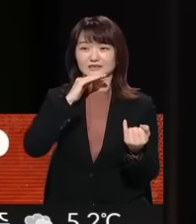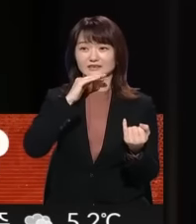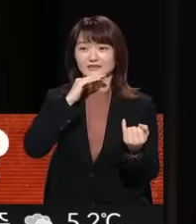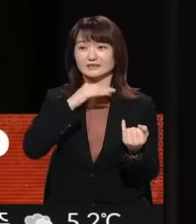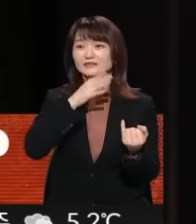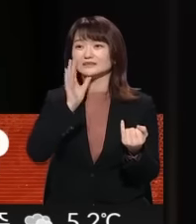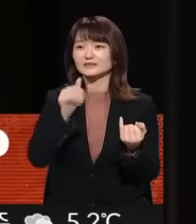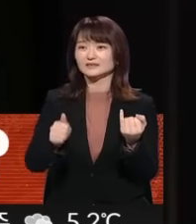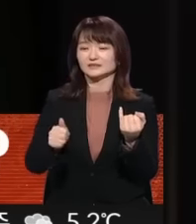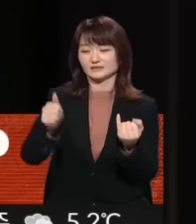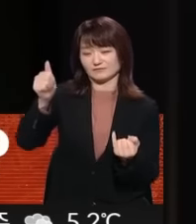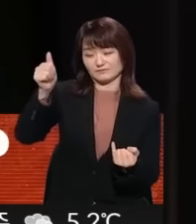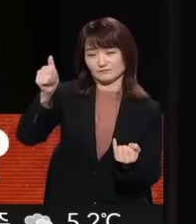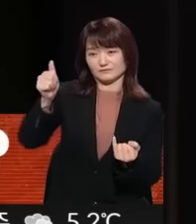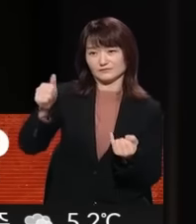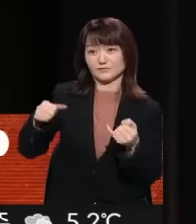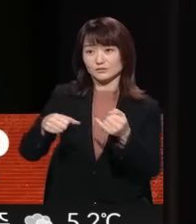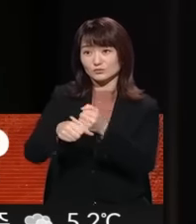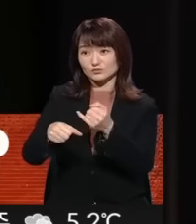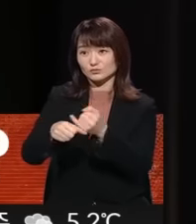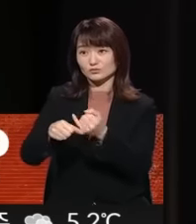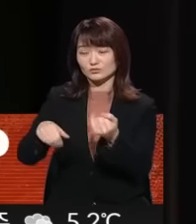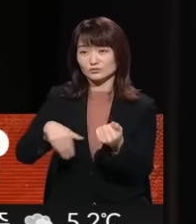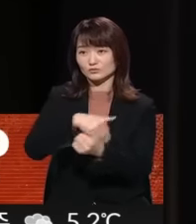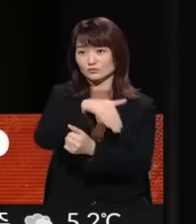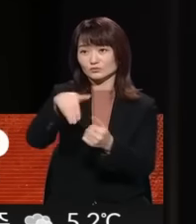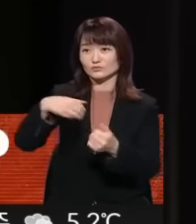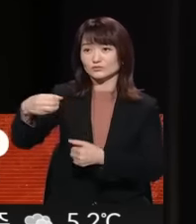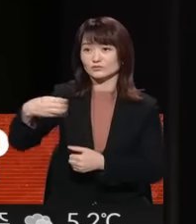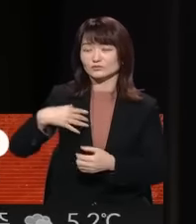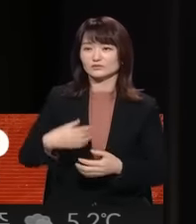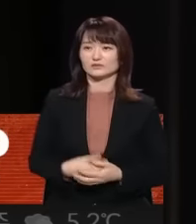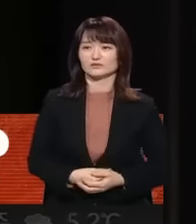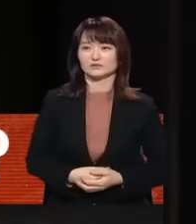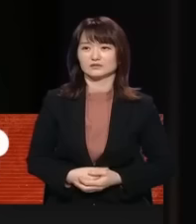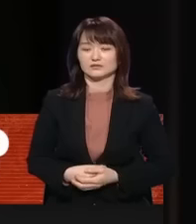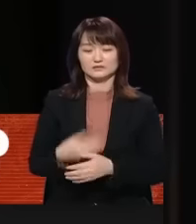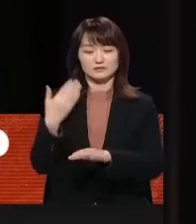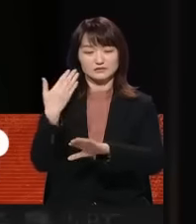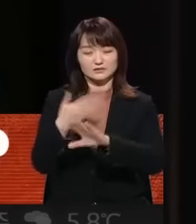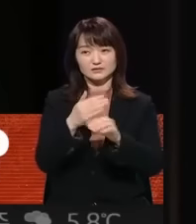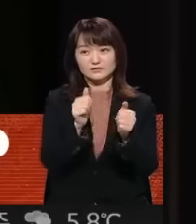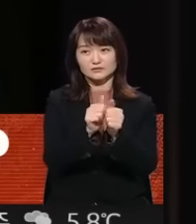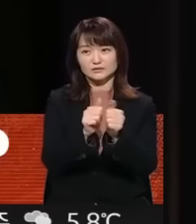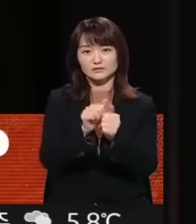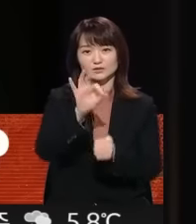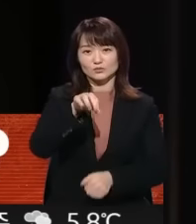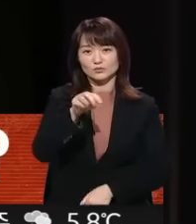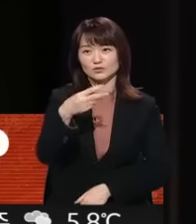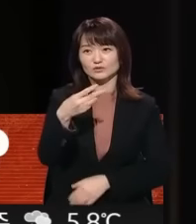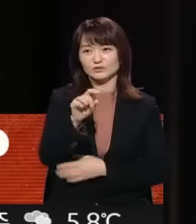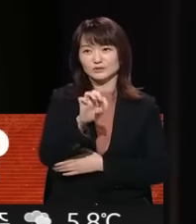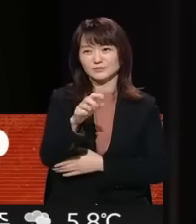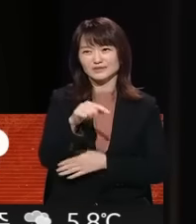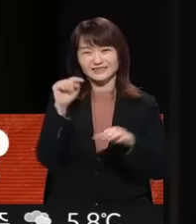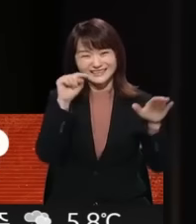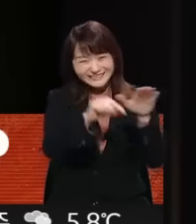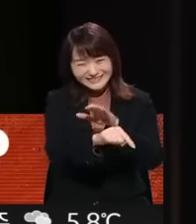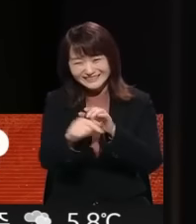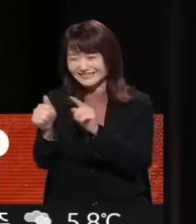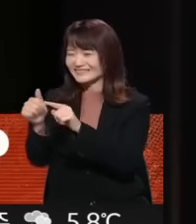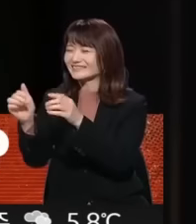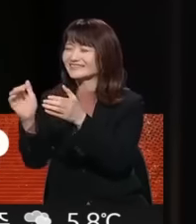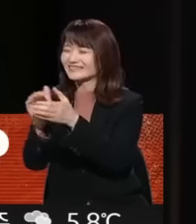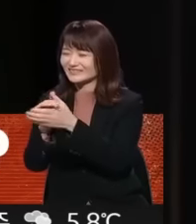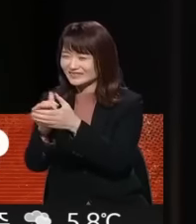사귄다라는 얘기를 하면 주변 친구들이 그러거든요 너 다른 애들은 남자친구랑 워터파크 갈 때 너는네 남친이랑 계곡 가서 능이백숙 보양식